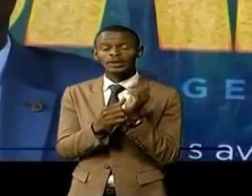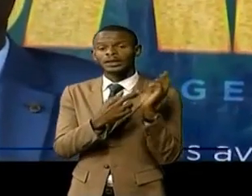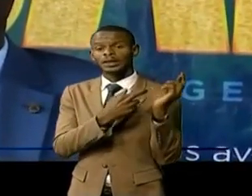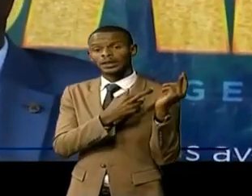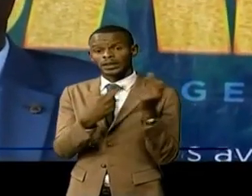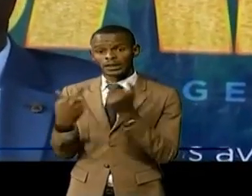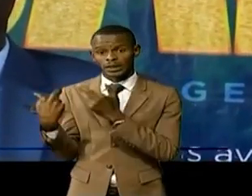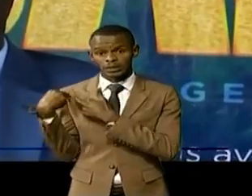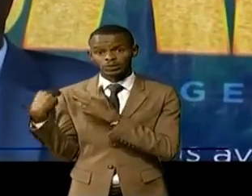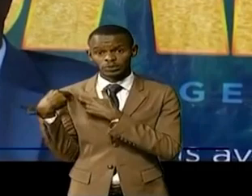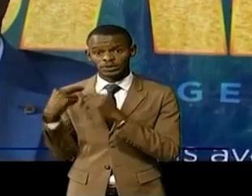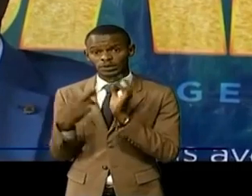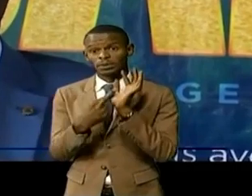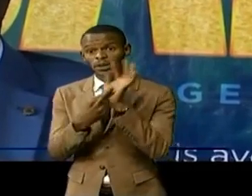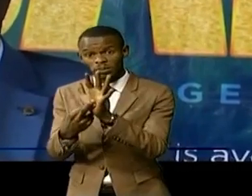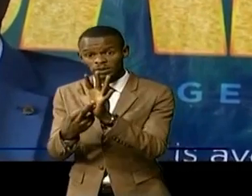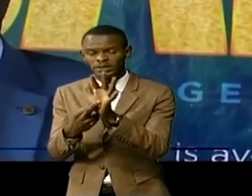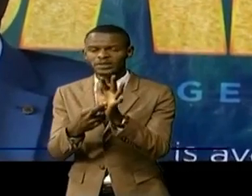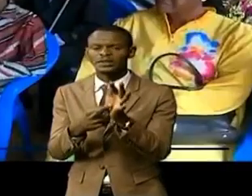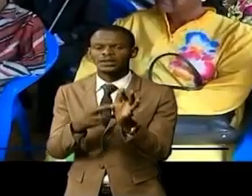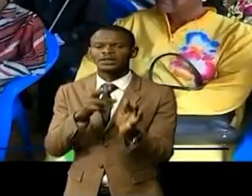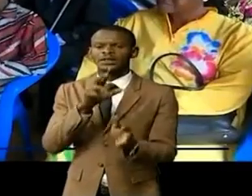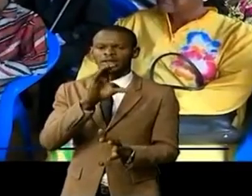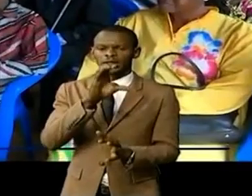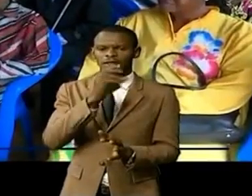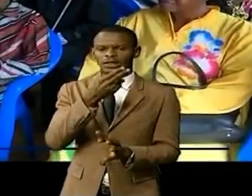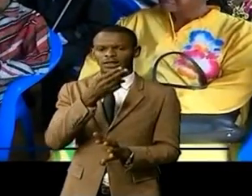au directeur de centre une enveloppe qui permette au